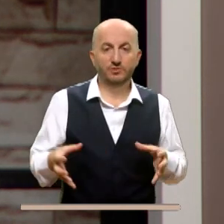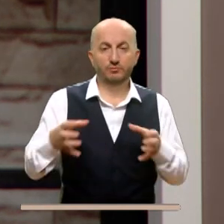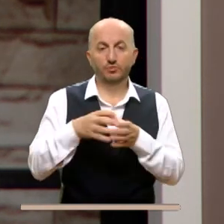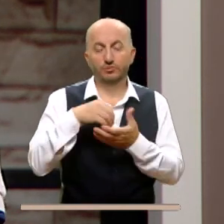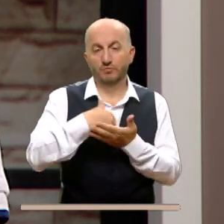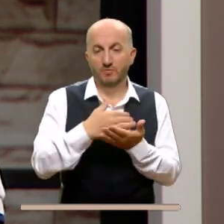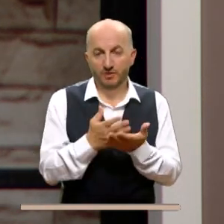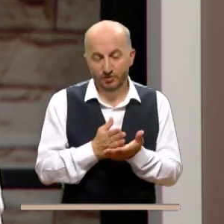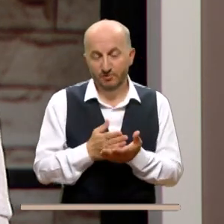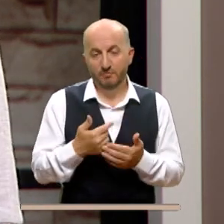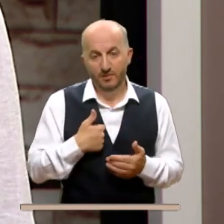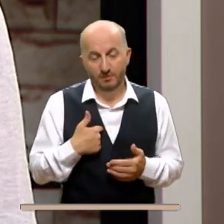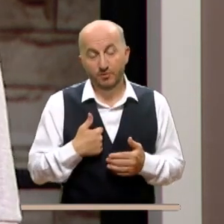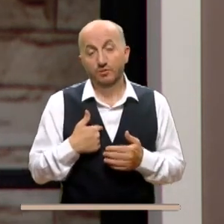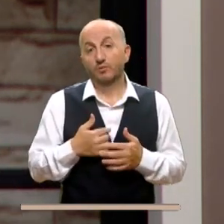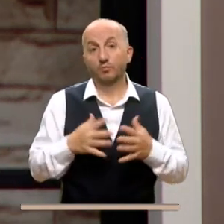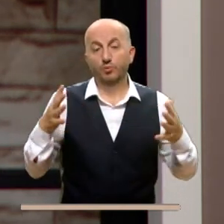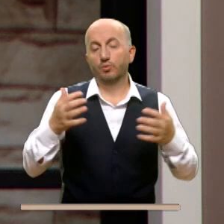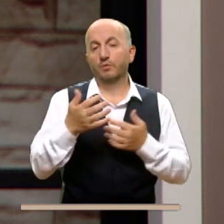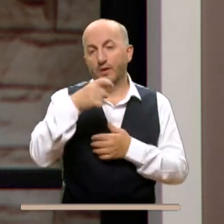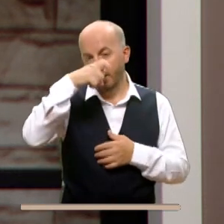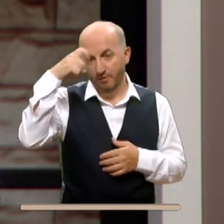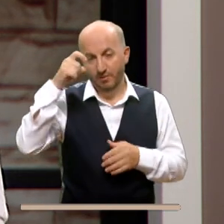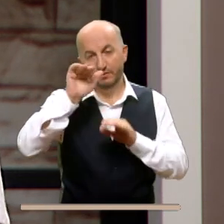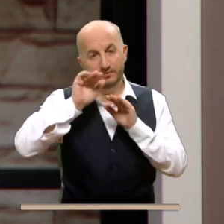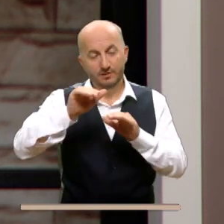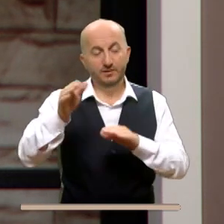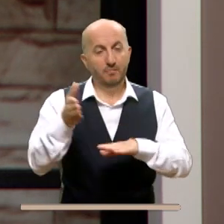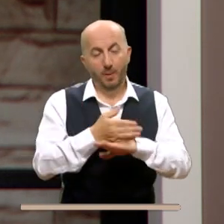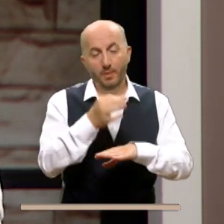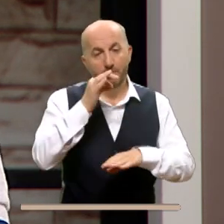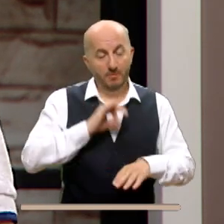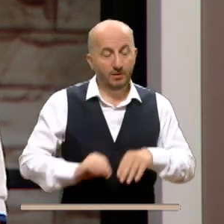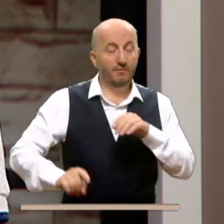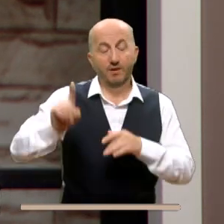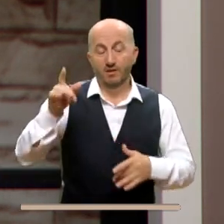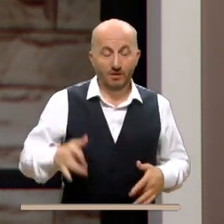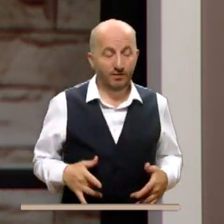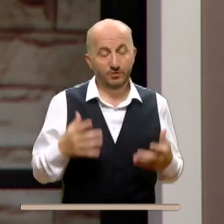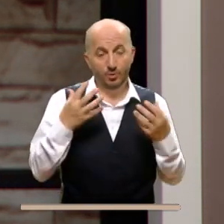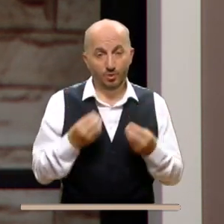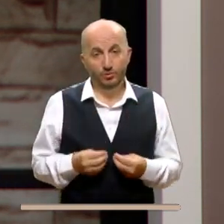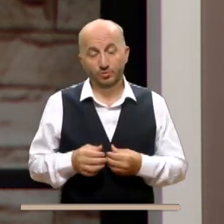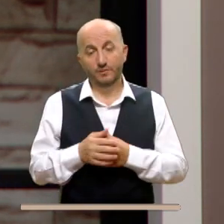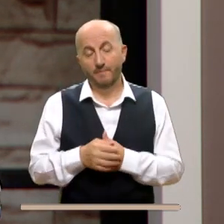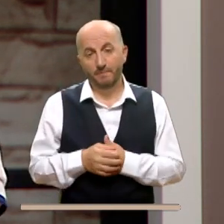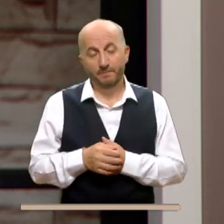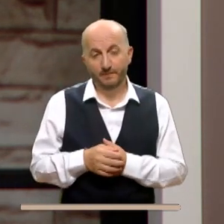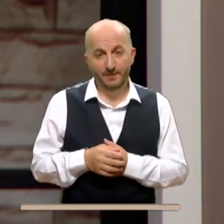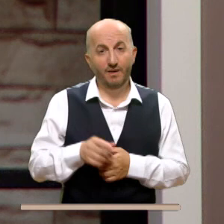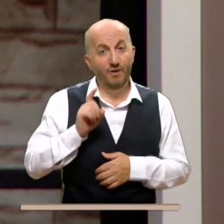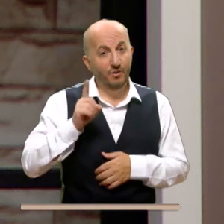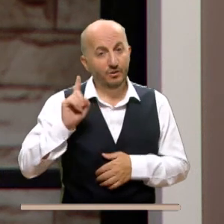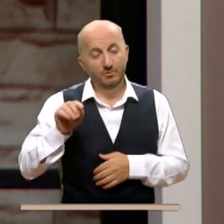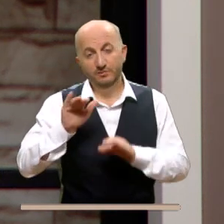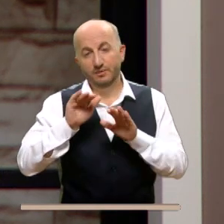parçaları açıkçası. Hepsinin benim üzerimde çok büyük emeği var. Hani maddi manevi. Allah razı olsun onlardan. Tabii hani öğretmenler